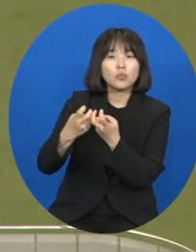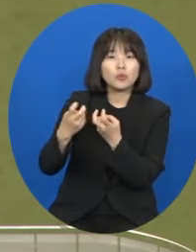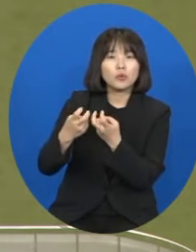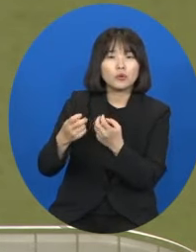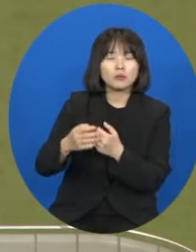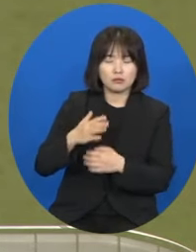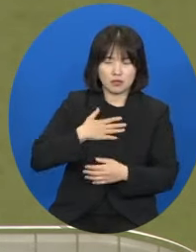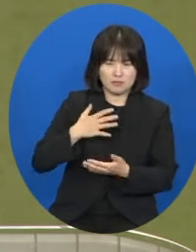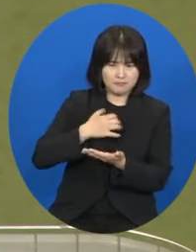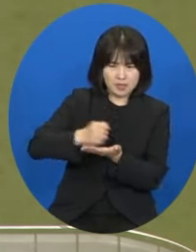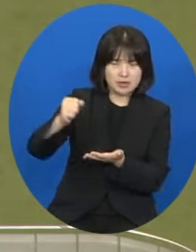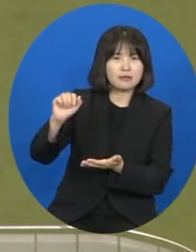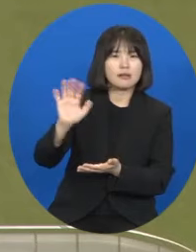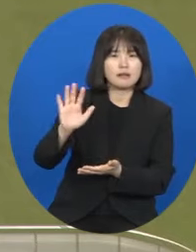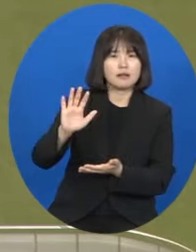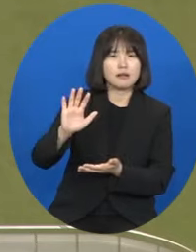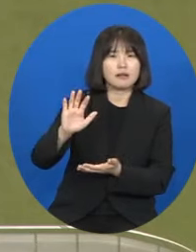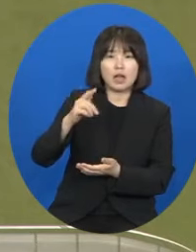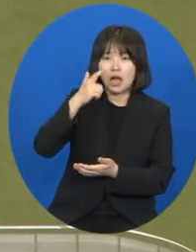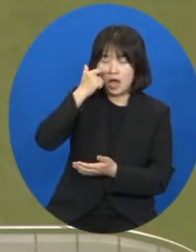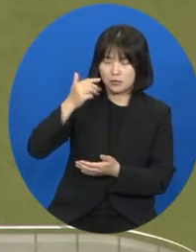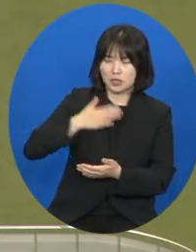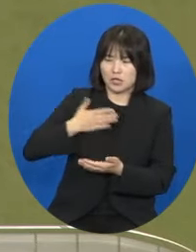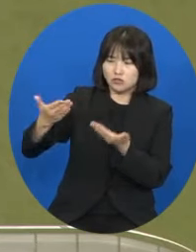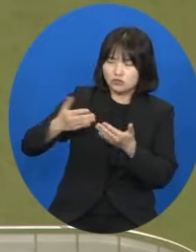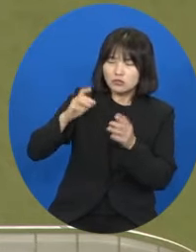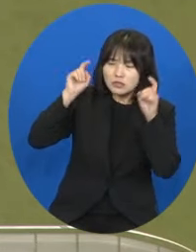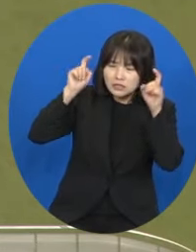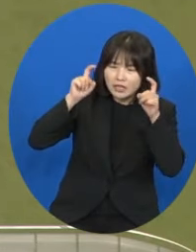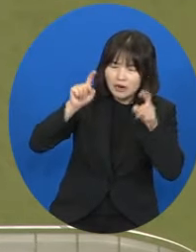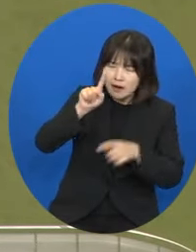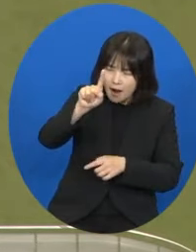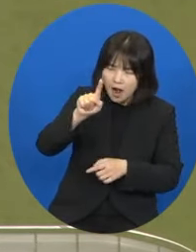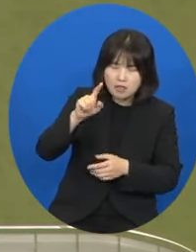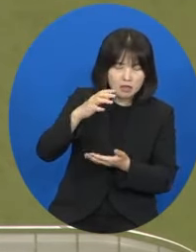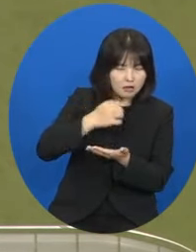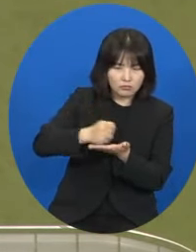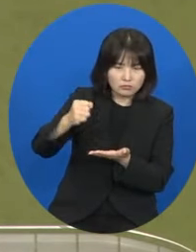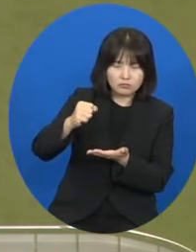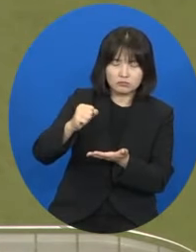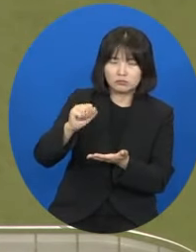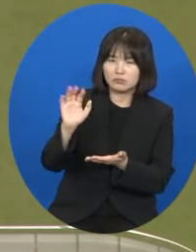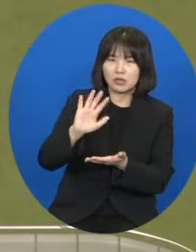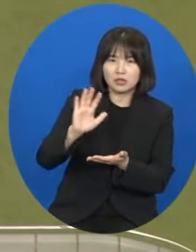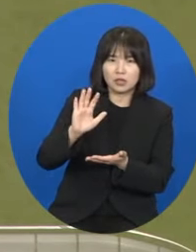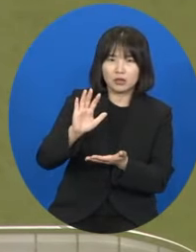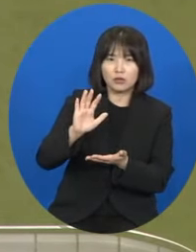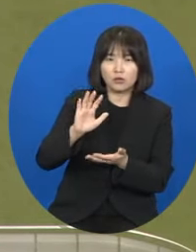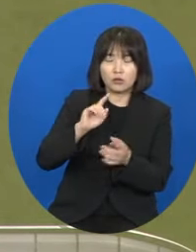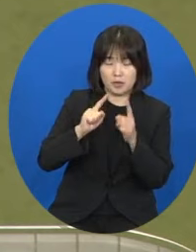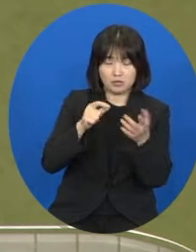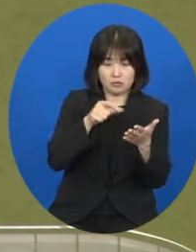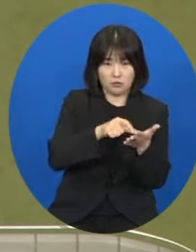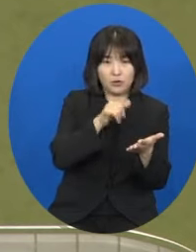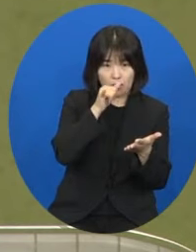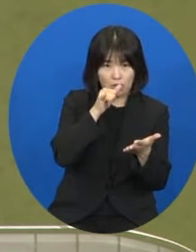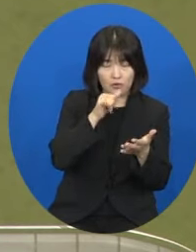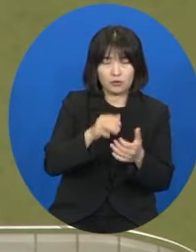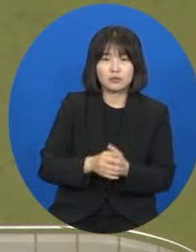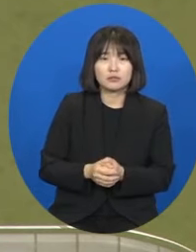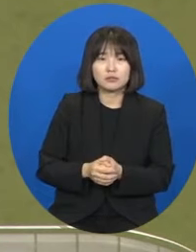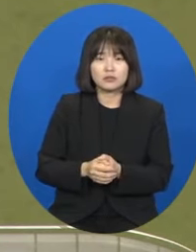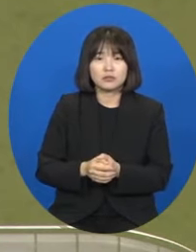난 빼앗기지 않는다. 아버지께서 내게 주신 양 단 하나로 나는 놓치지 않을 것이다 라고 연복에 말씀하시잖아요. 그분이 바로